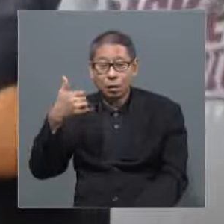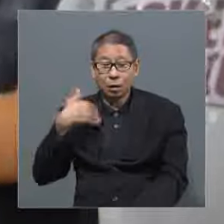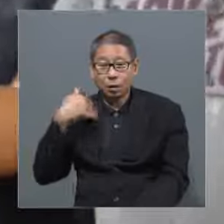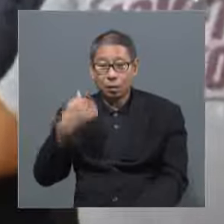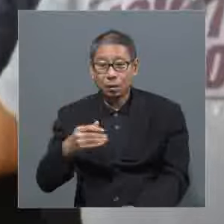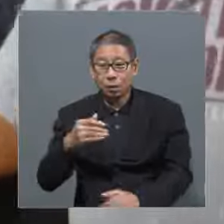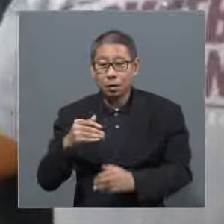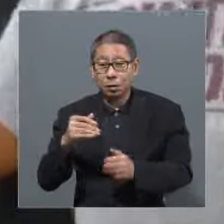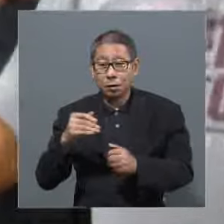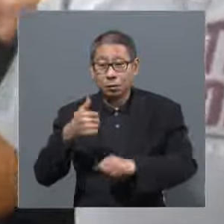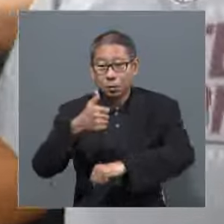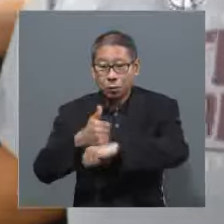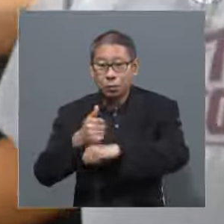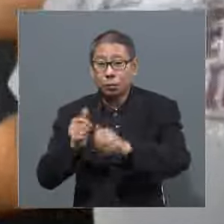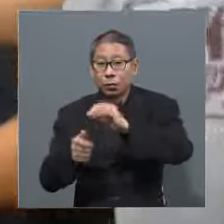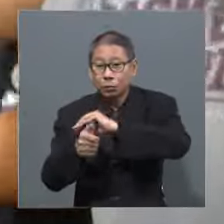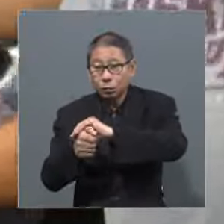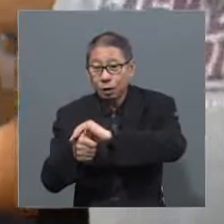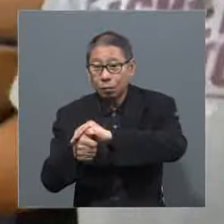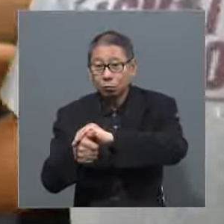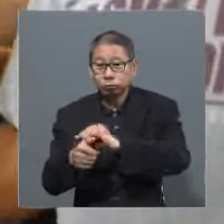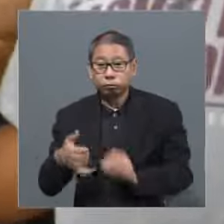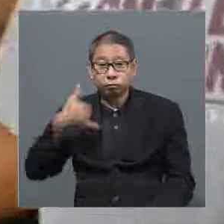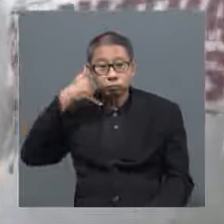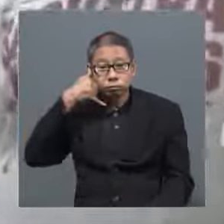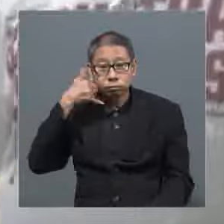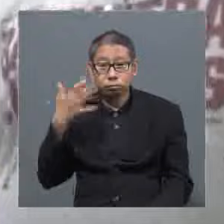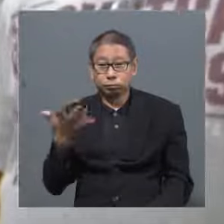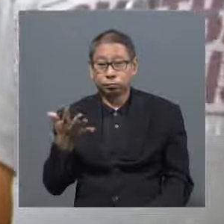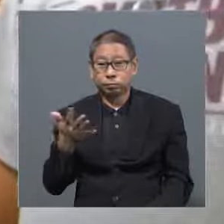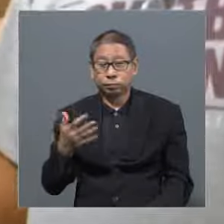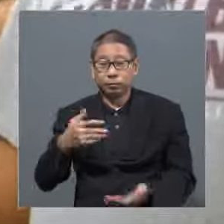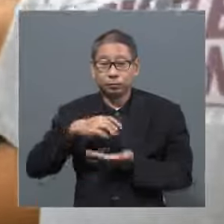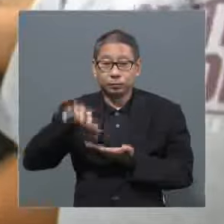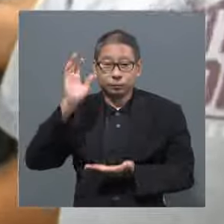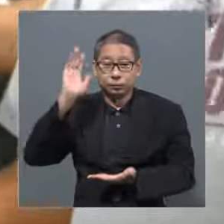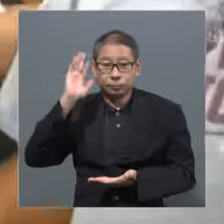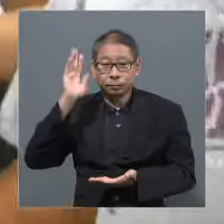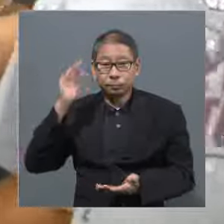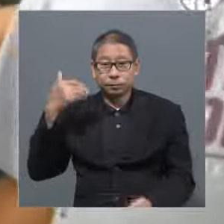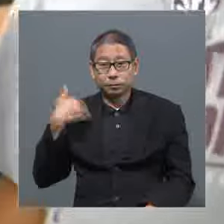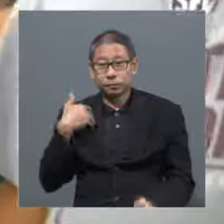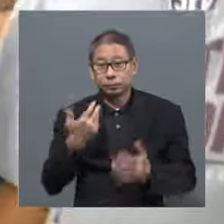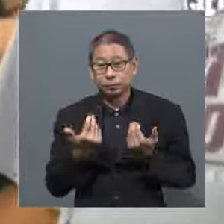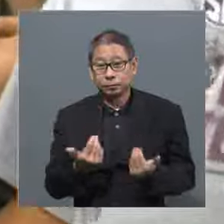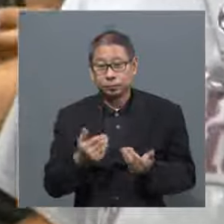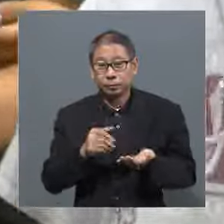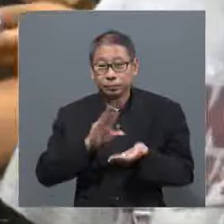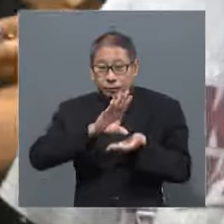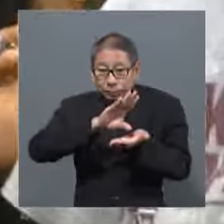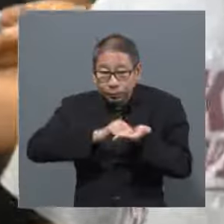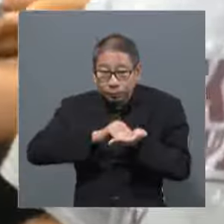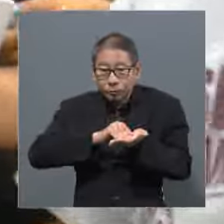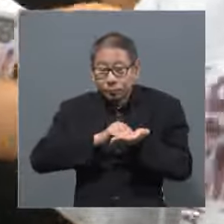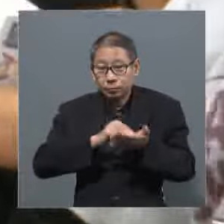จรูญเกียรติแต่ปลายสายนั้นไม่ได้รับสายนะครับอ้าตอนที่แถลงครั้งแรกบอกว่าไม่มีเบอร์นะสเมเบอร์ไว้ไง